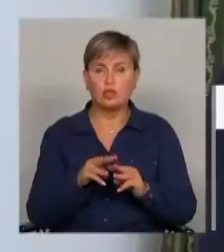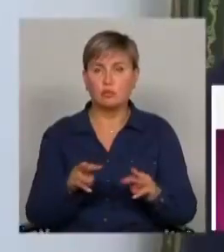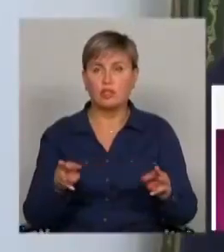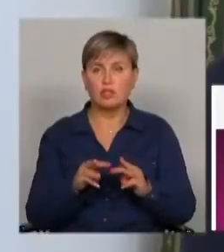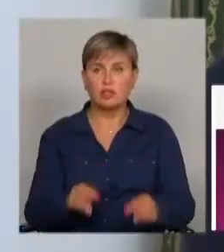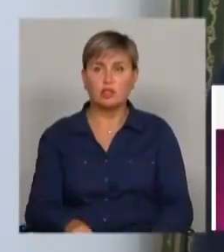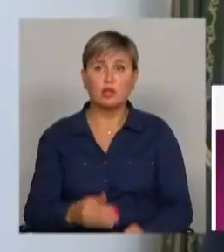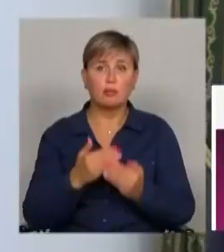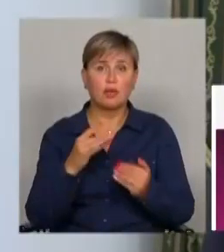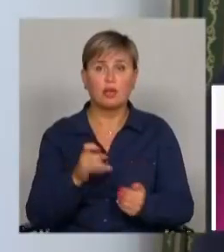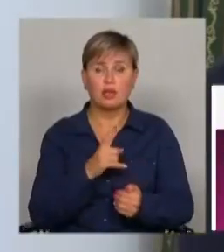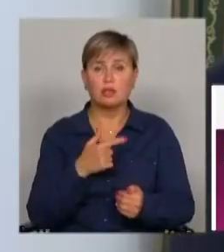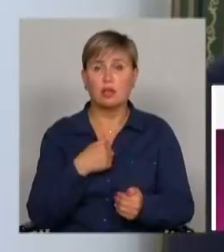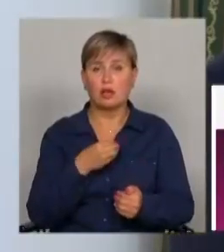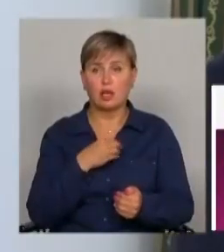Ну, последний раз ходил в СМОЛ